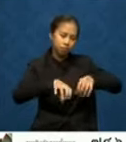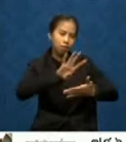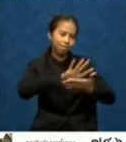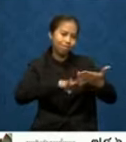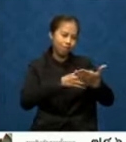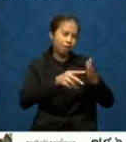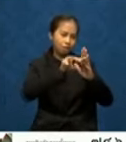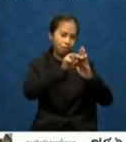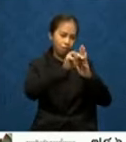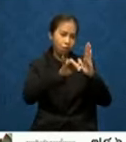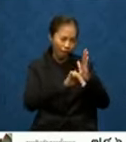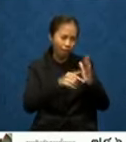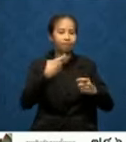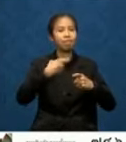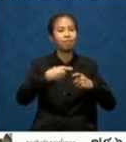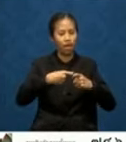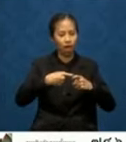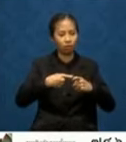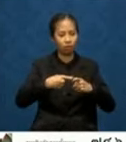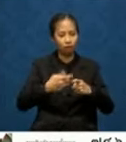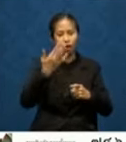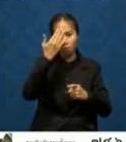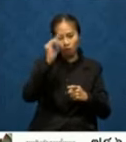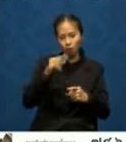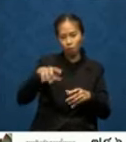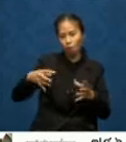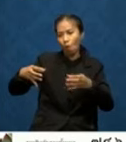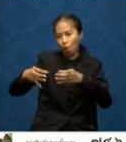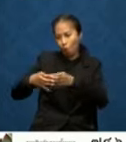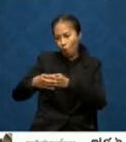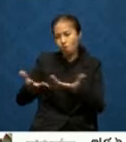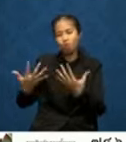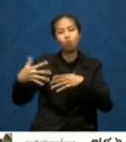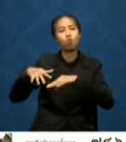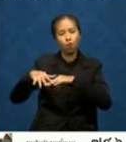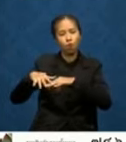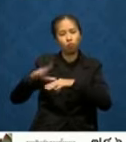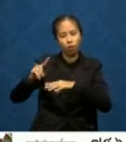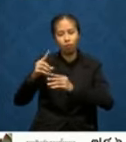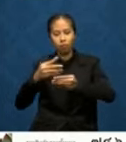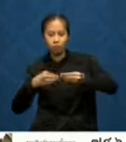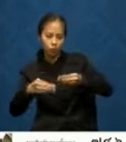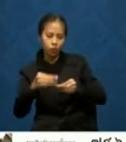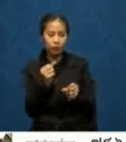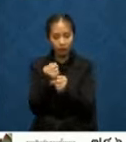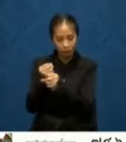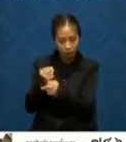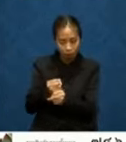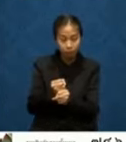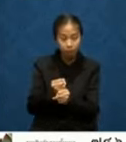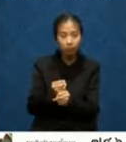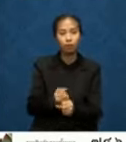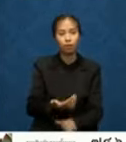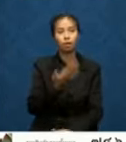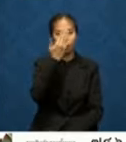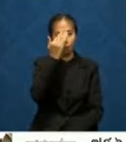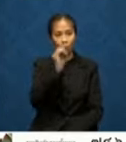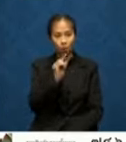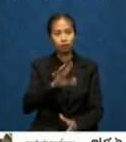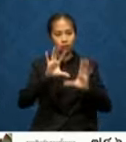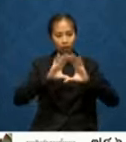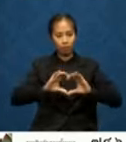รื่องง่ายต้องประนีประนอมนี่คือศิลปะของการอยู่ร่วมกันในสังคมประชาธิปไตยเพราะท่านจะต้อง